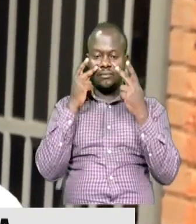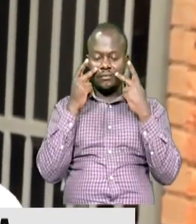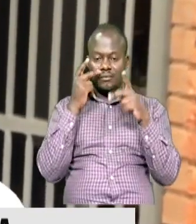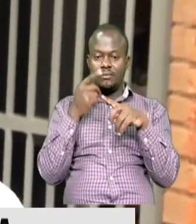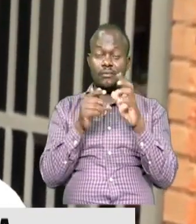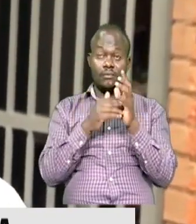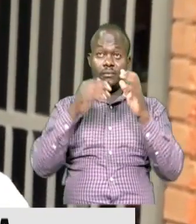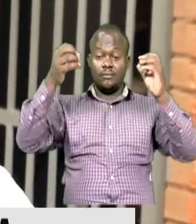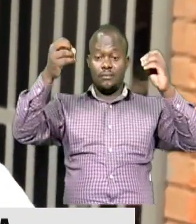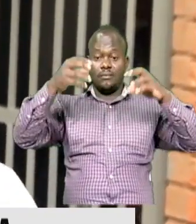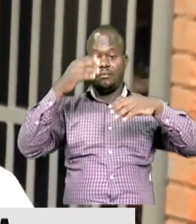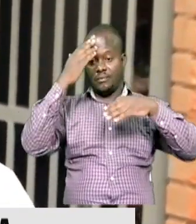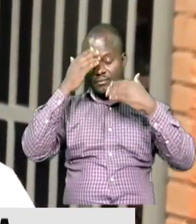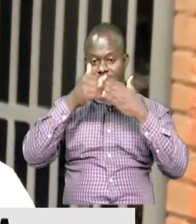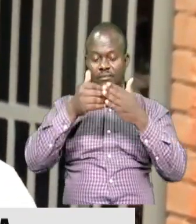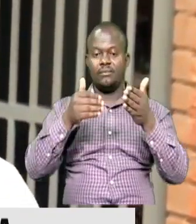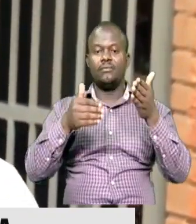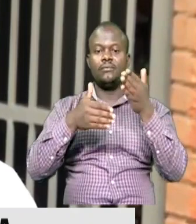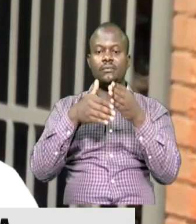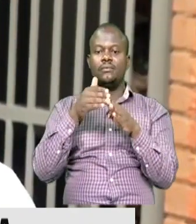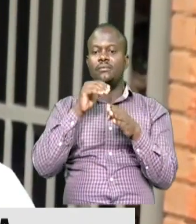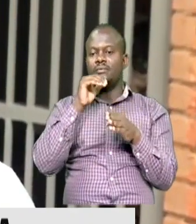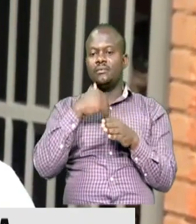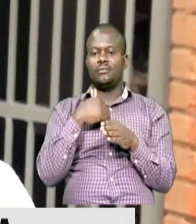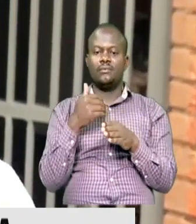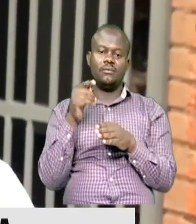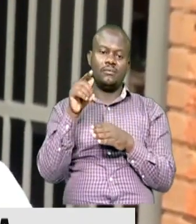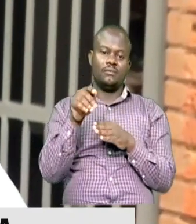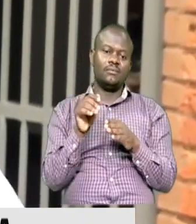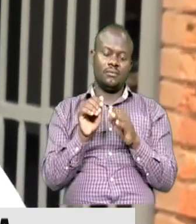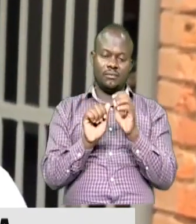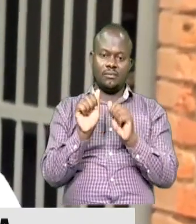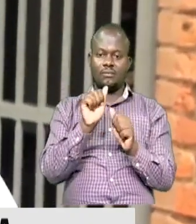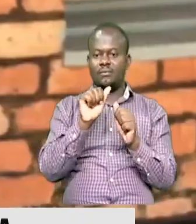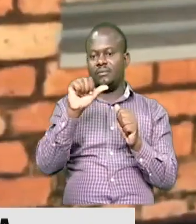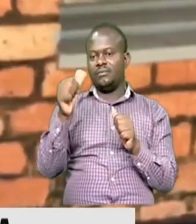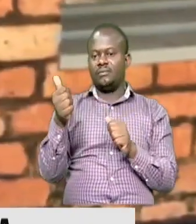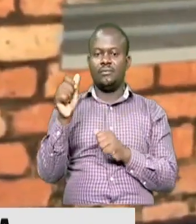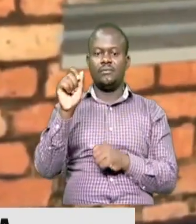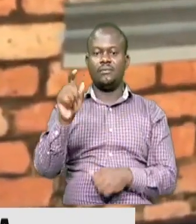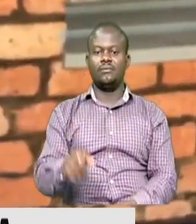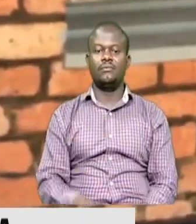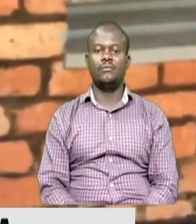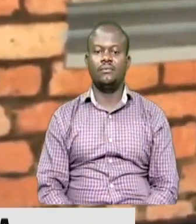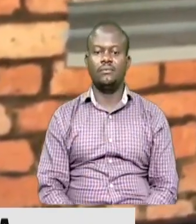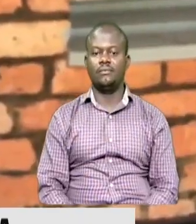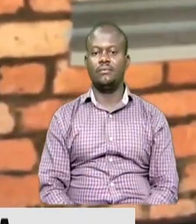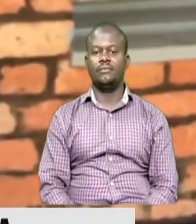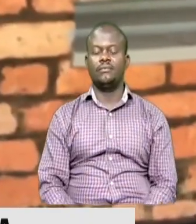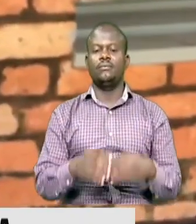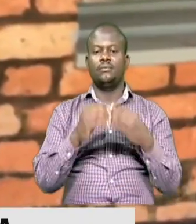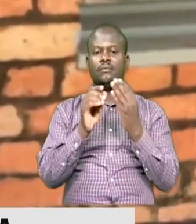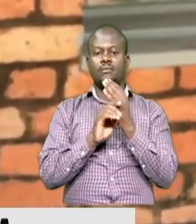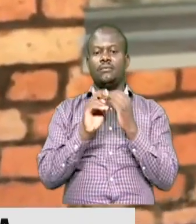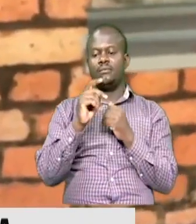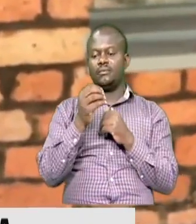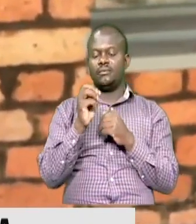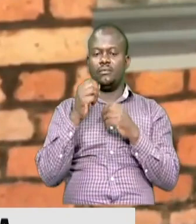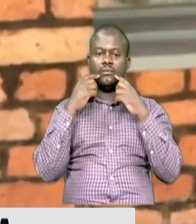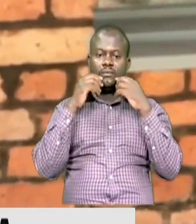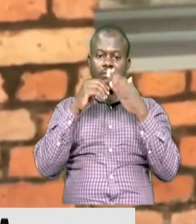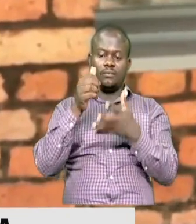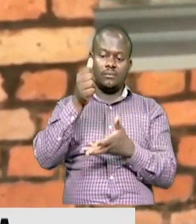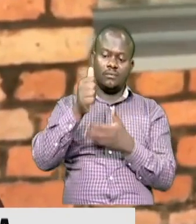hano twebwe kubera ko iyo nyubako tutayifite bajya gukarabira n'ubundi hanze yayo. Ubuyobozi bw'akarere ka Ngoma buvuga ko mu ngengo y'imari